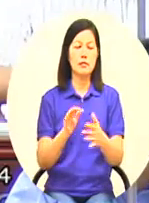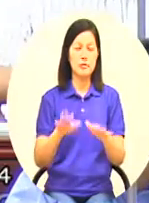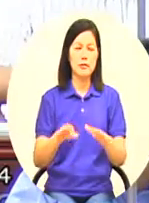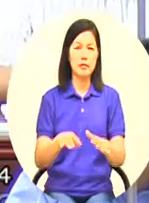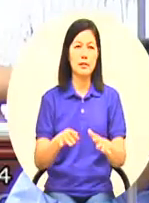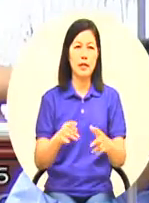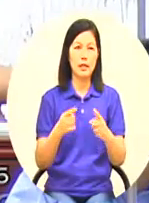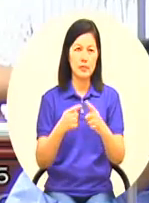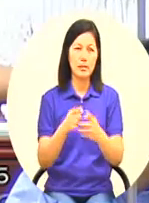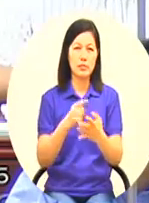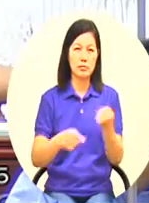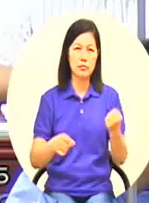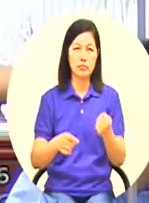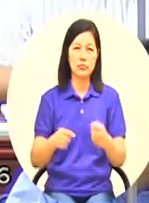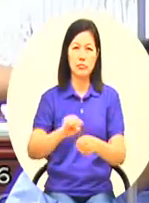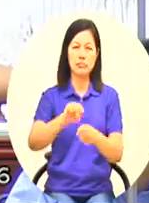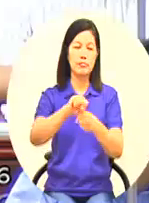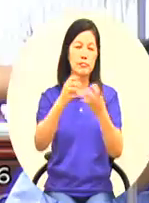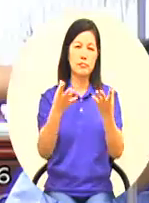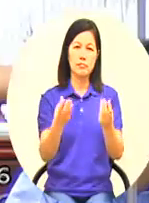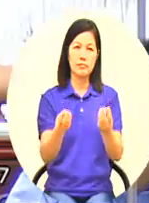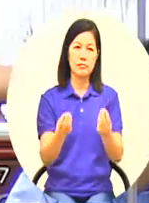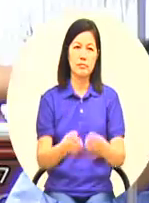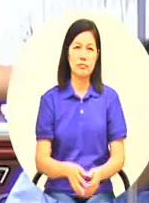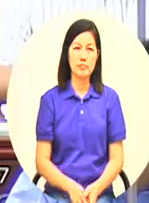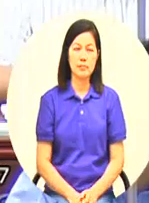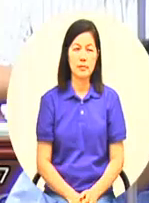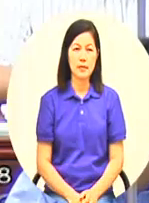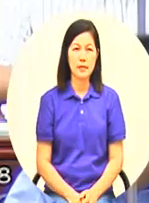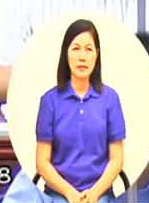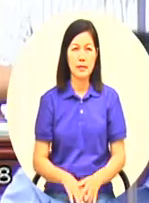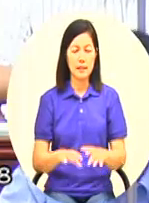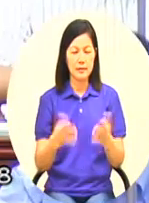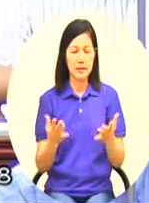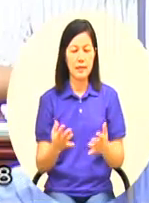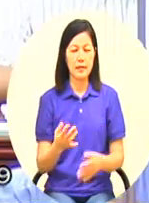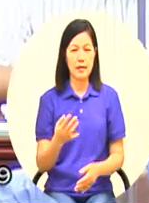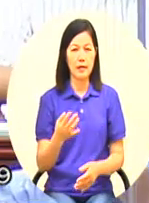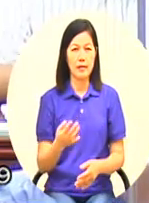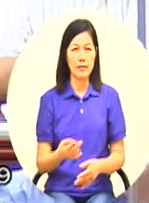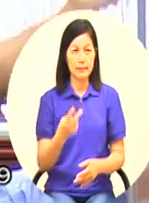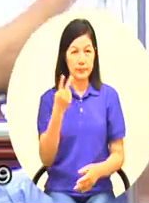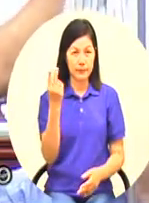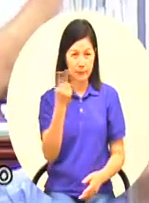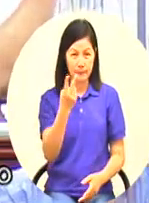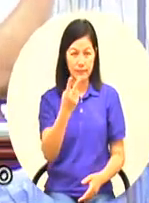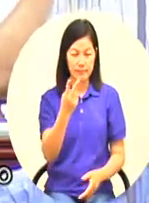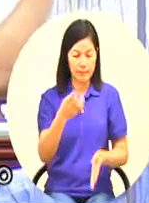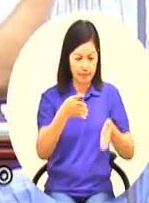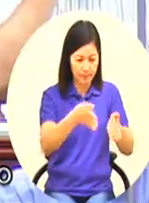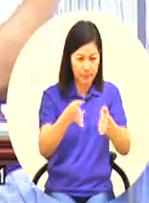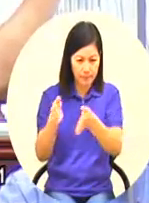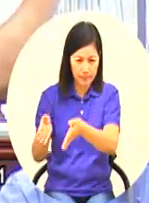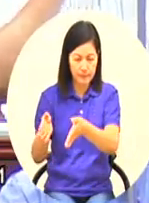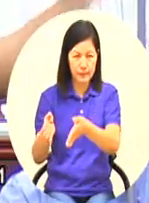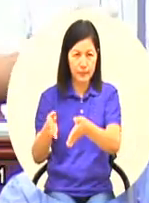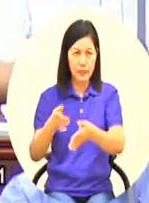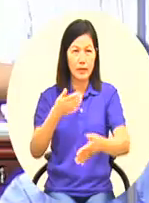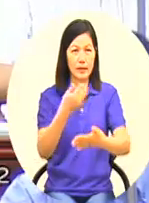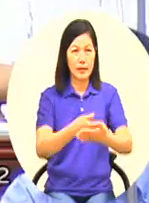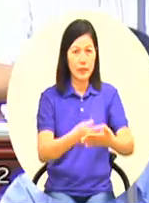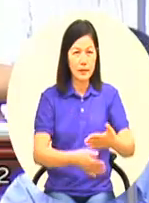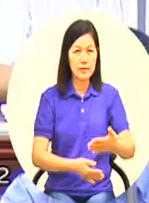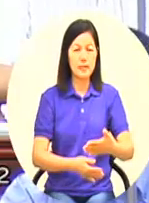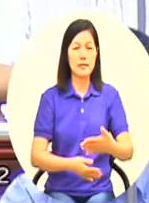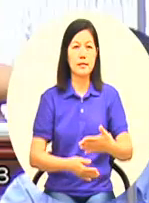都一直都不能增加，所以我现在就是大概有两个主要 的一个方向来减轻我们整